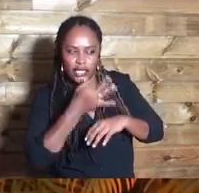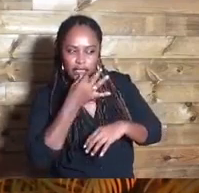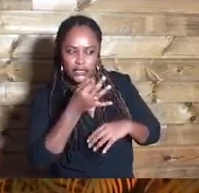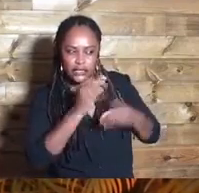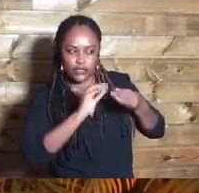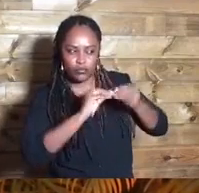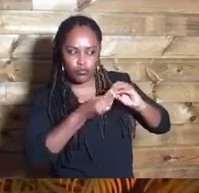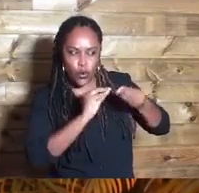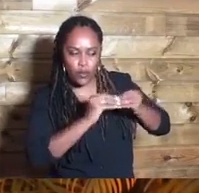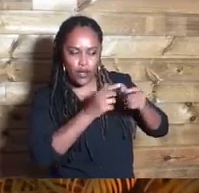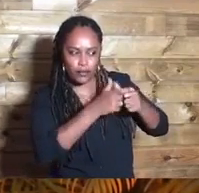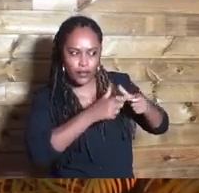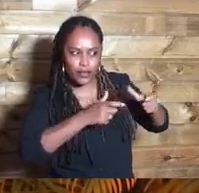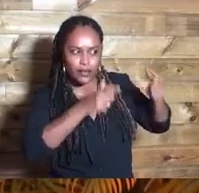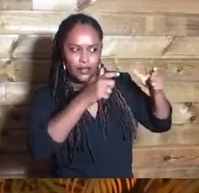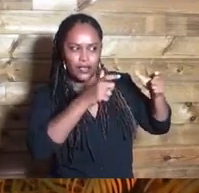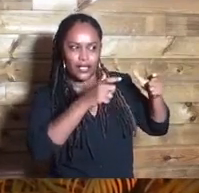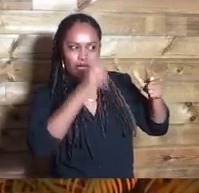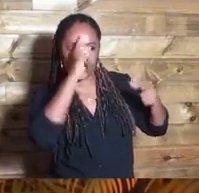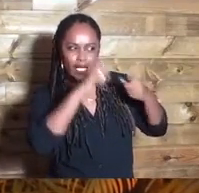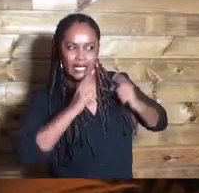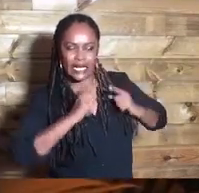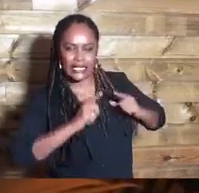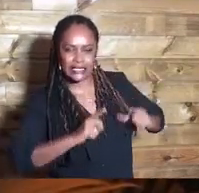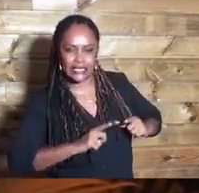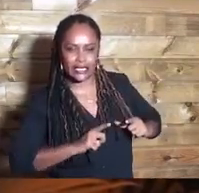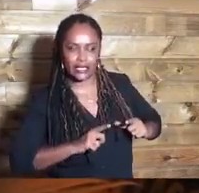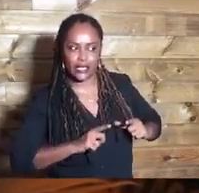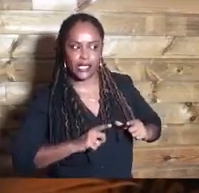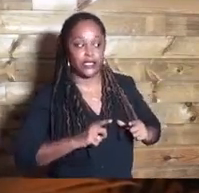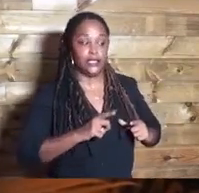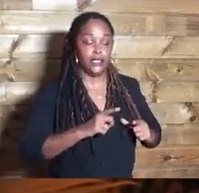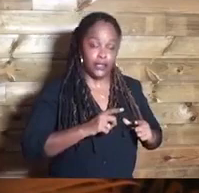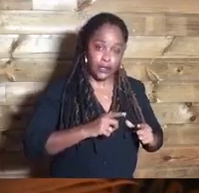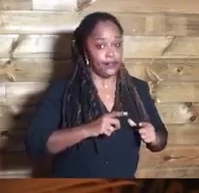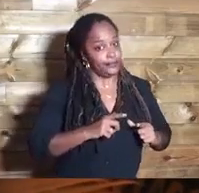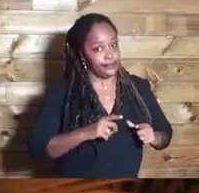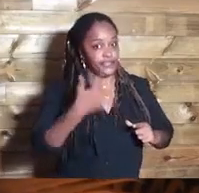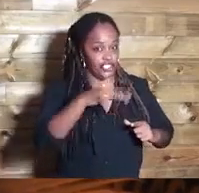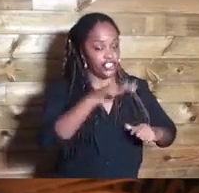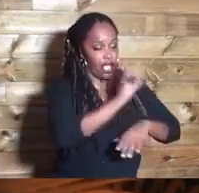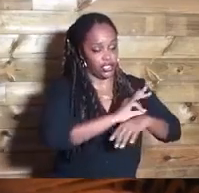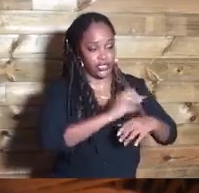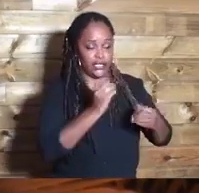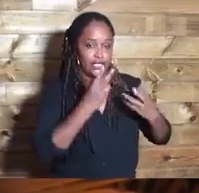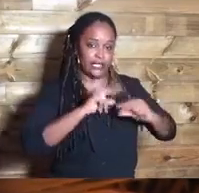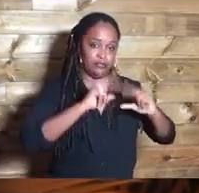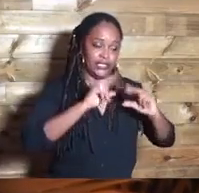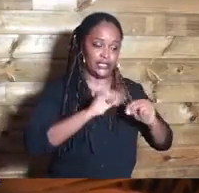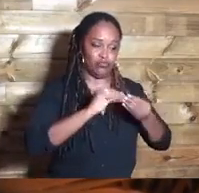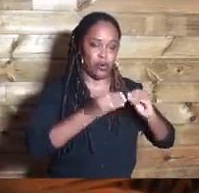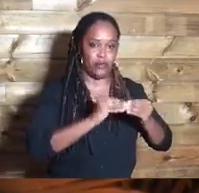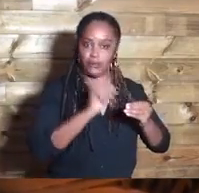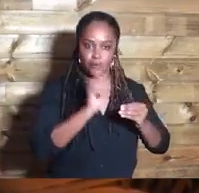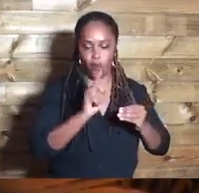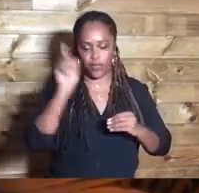rappelé pour installer citernes dans les lycées, ce sera un argument de plus qu'il nous faut absolument changer